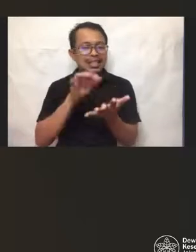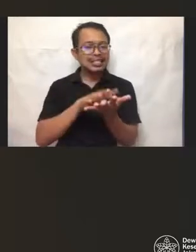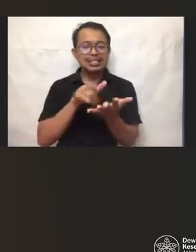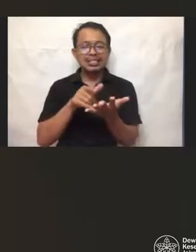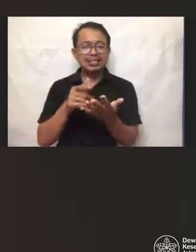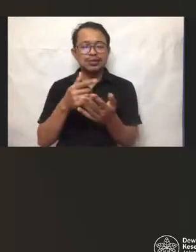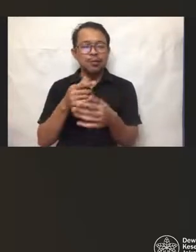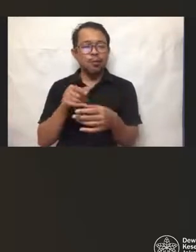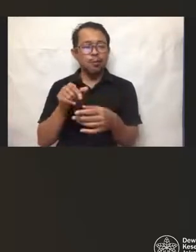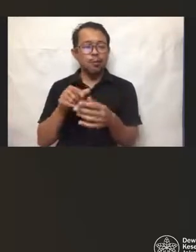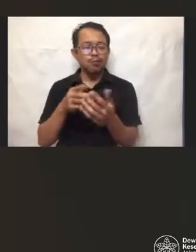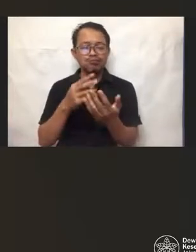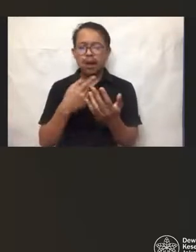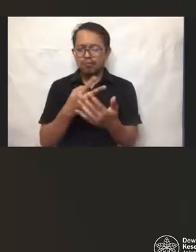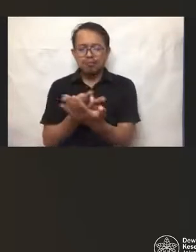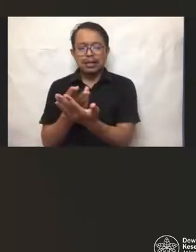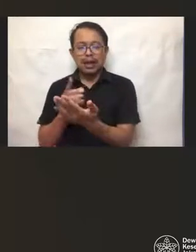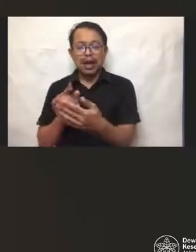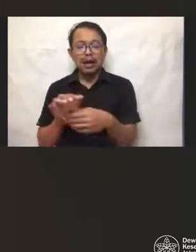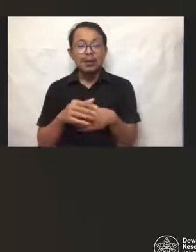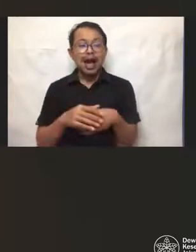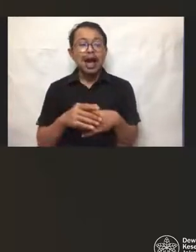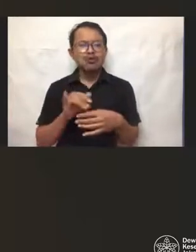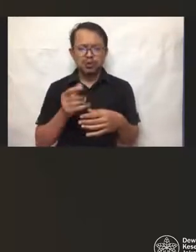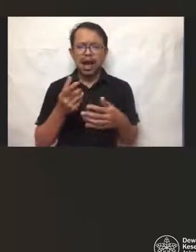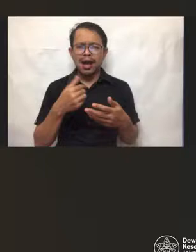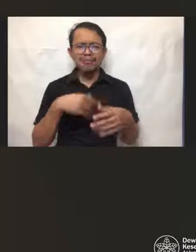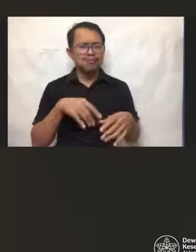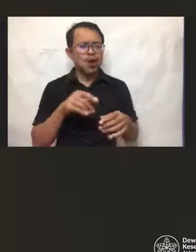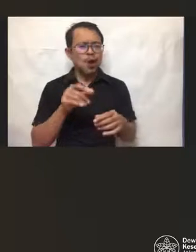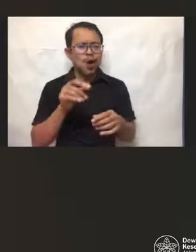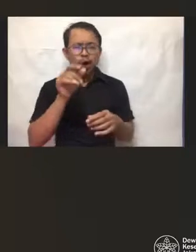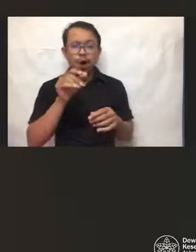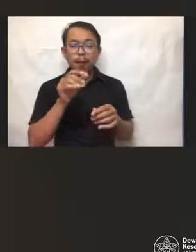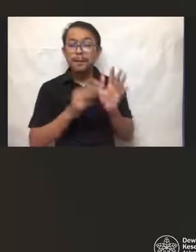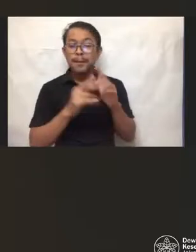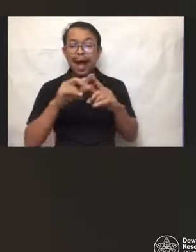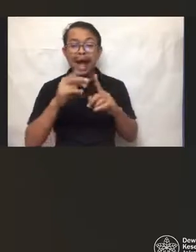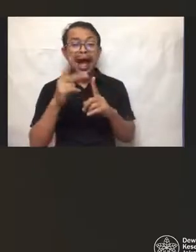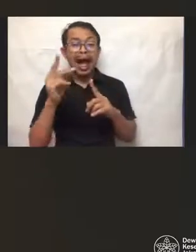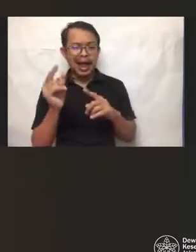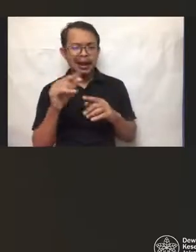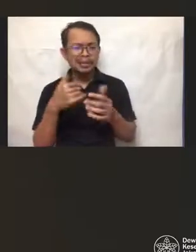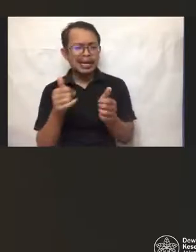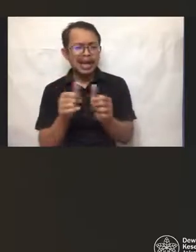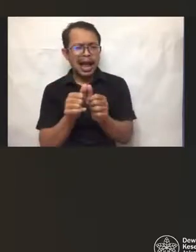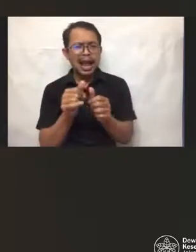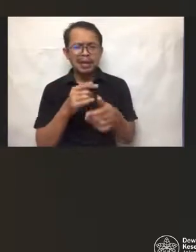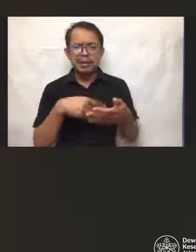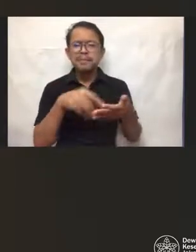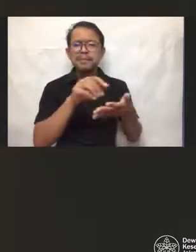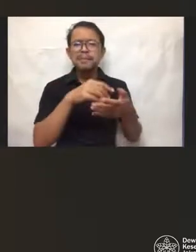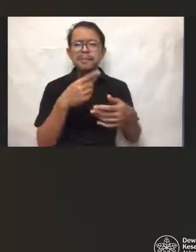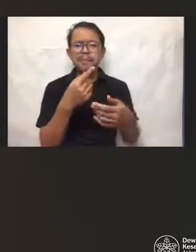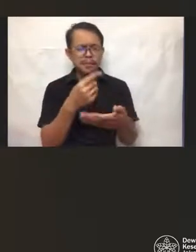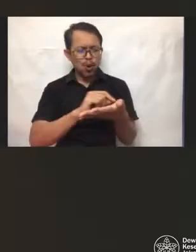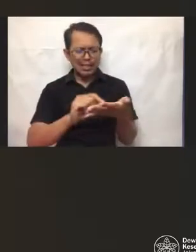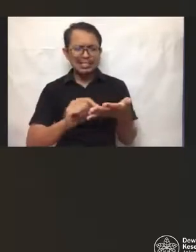salah satu bentuk mahar dalam perkawinan untuk orang-orang yang tidak memiliki harta. Ya. Bahkan juga kemampuan